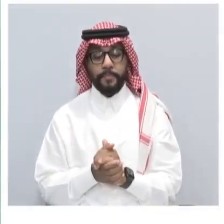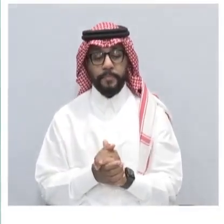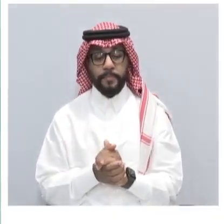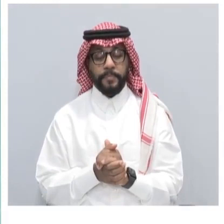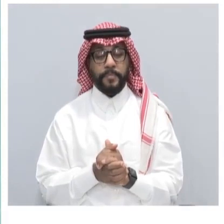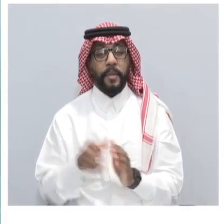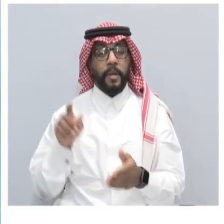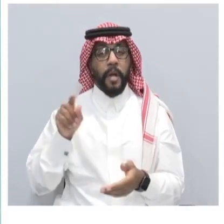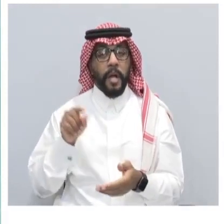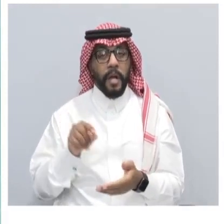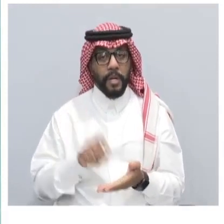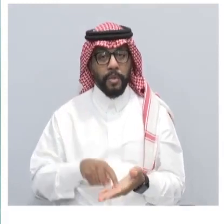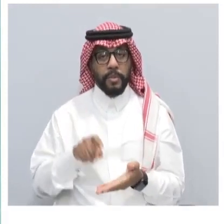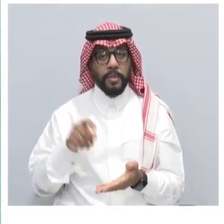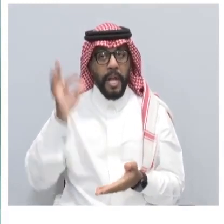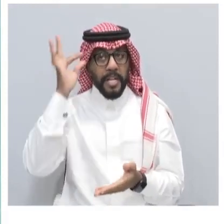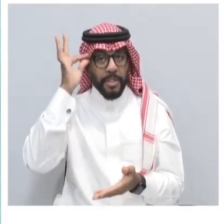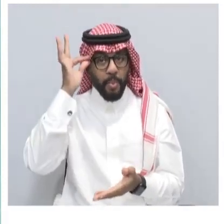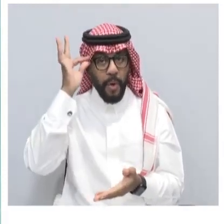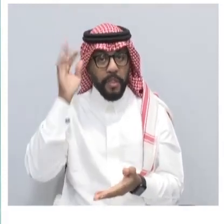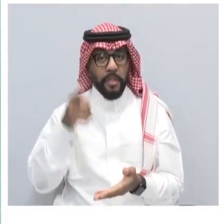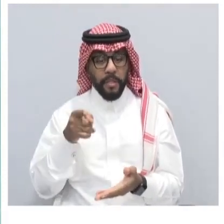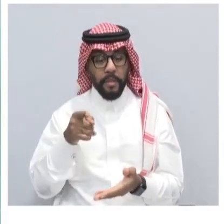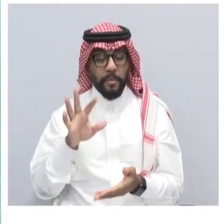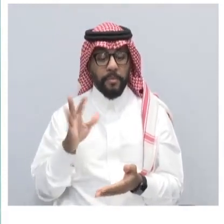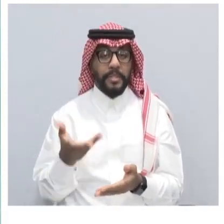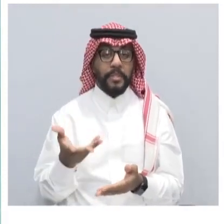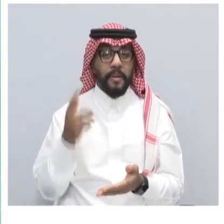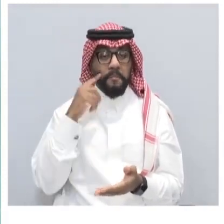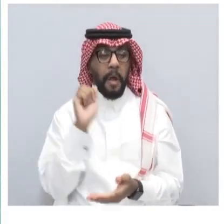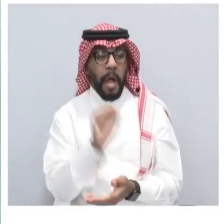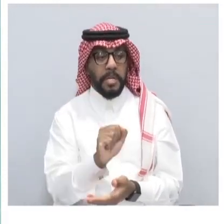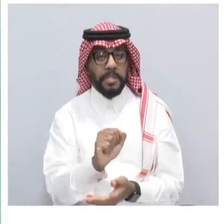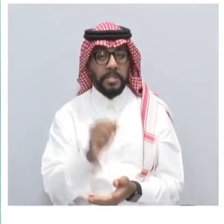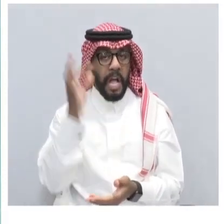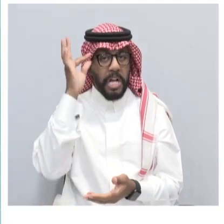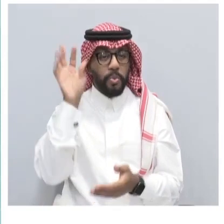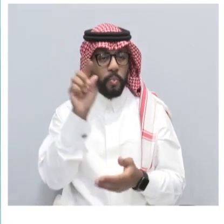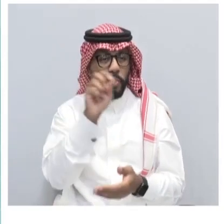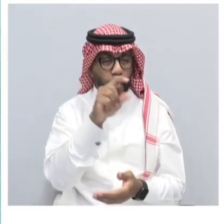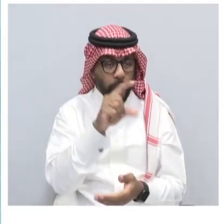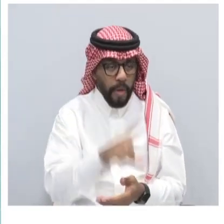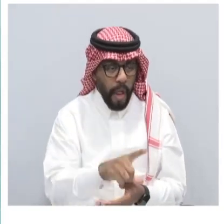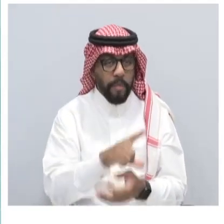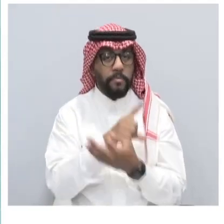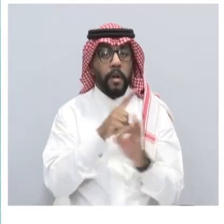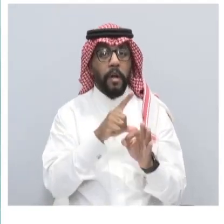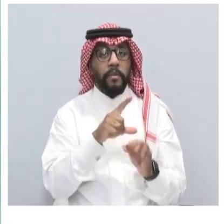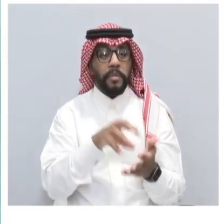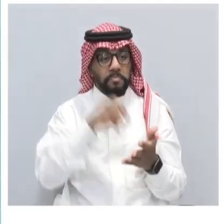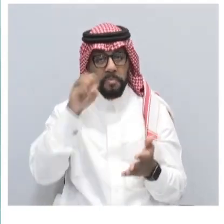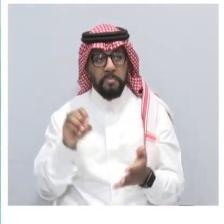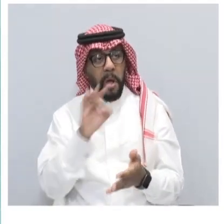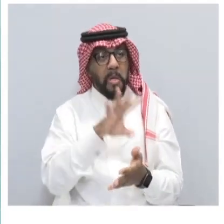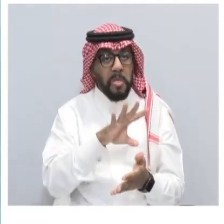الحدود والتظليل المتقدم يمكنك انشاء حدود وتظليل مخصص وتطبيق انماط مختلفه من الحدود واضافه المزيد